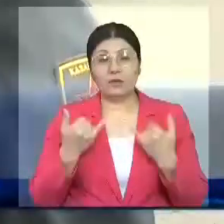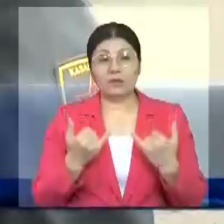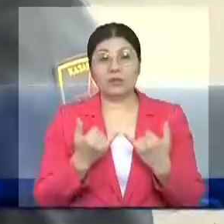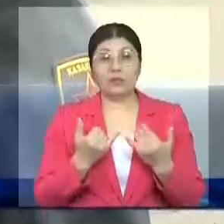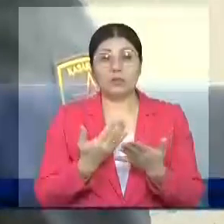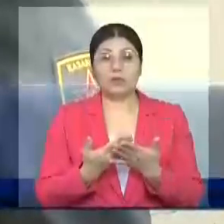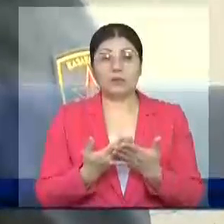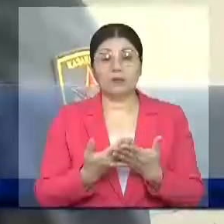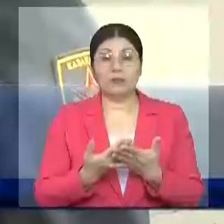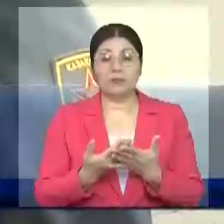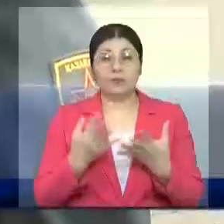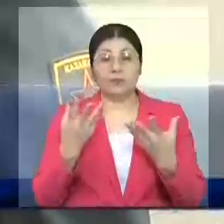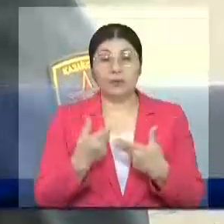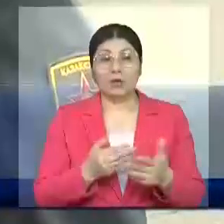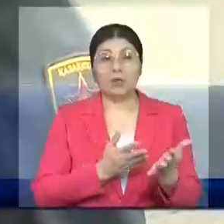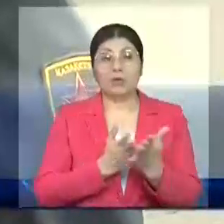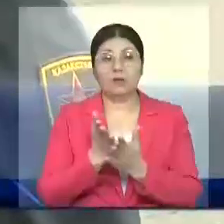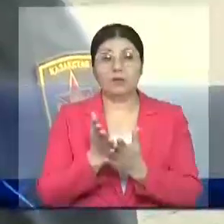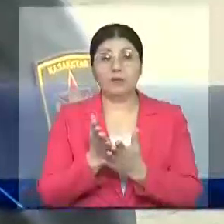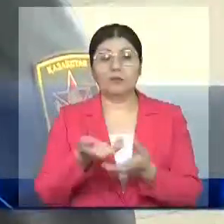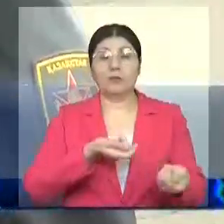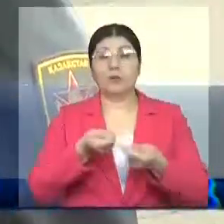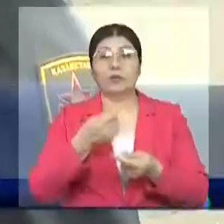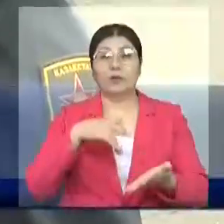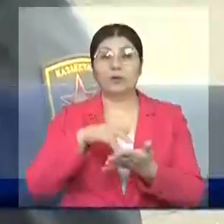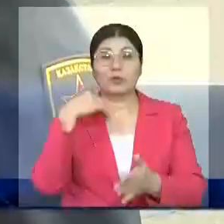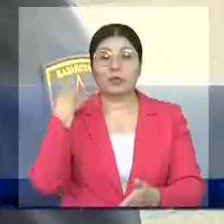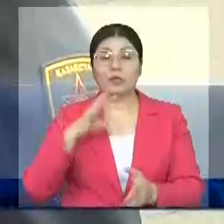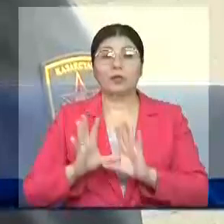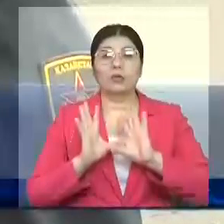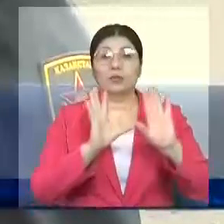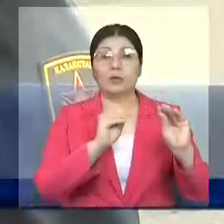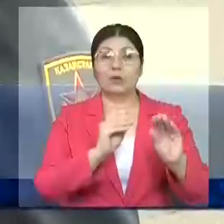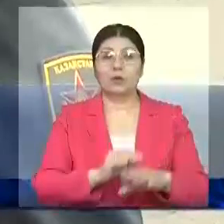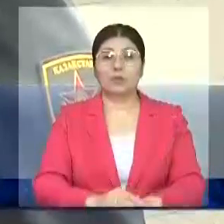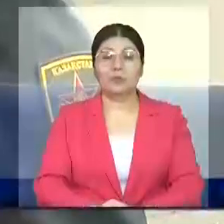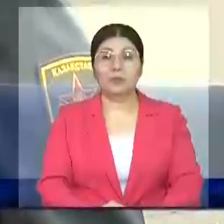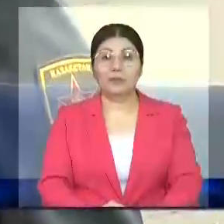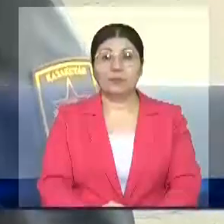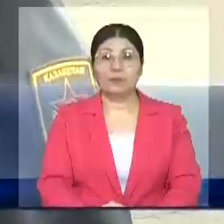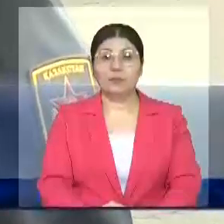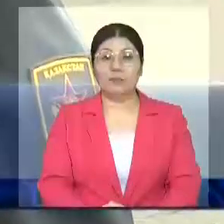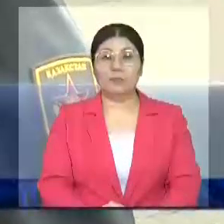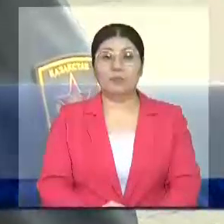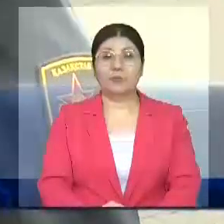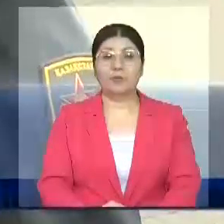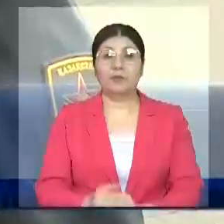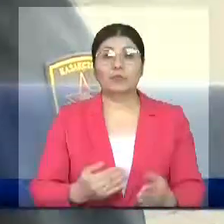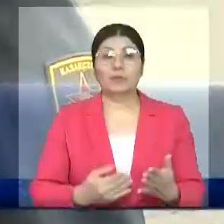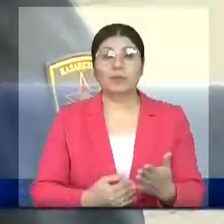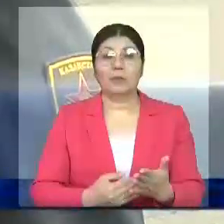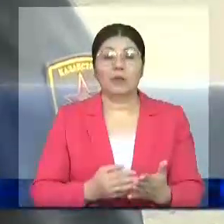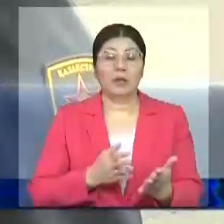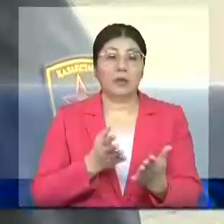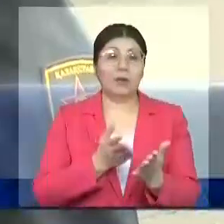пограничную службу управлением города Актюбе отправлено свыше наряда службу